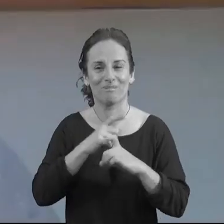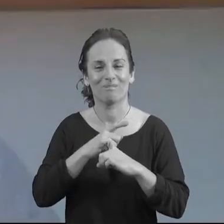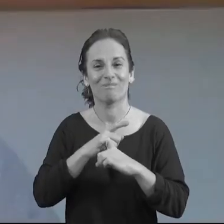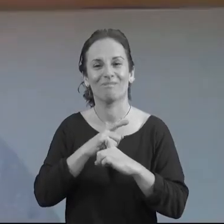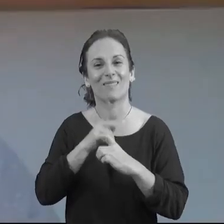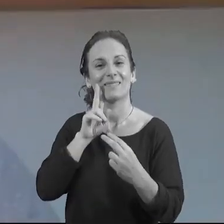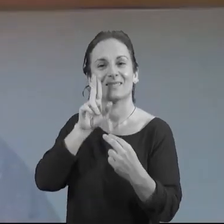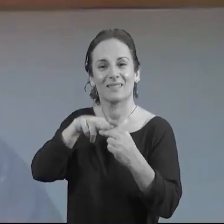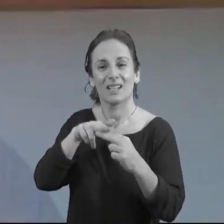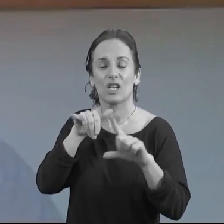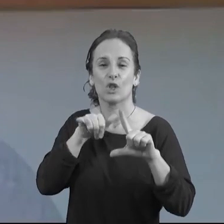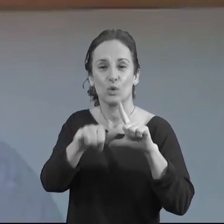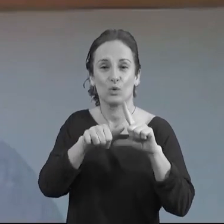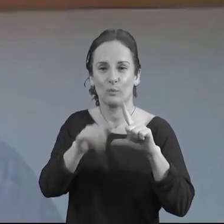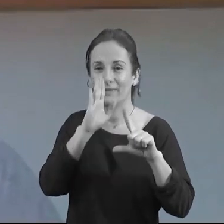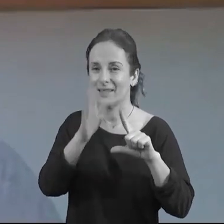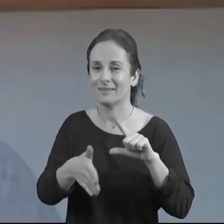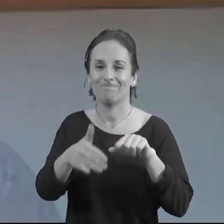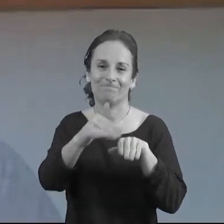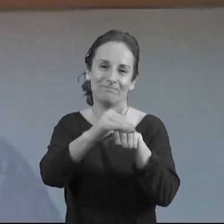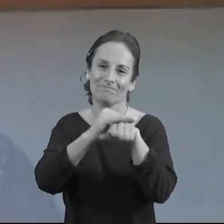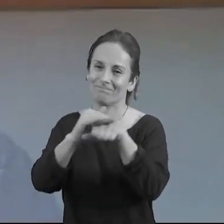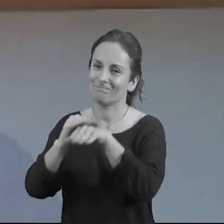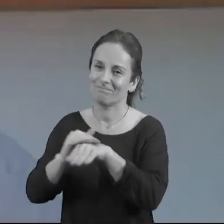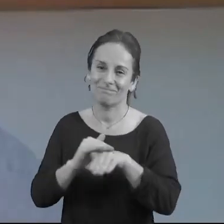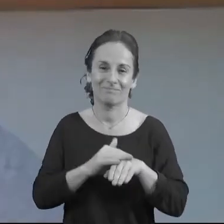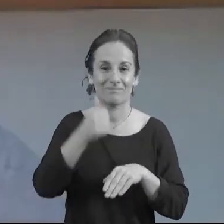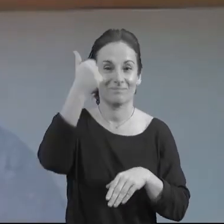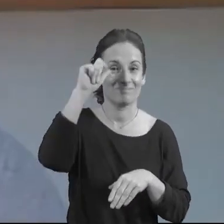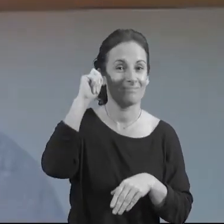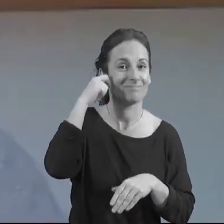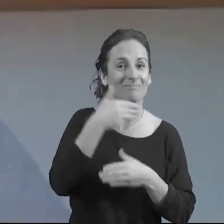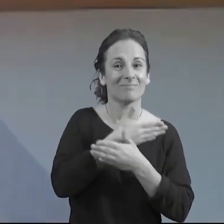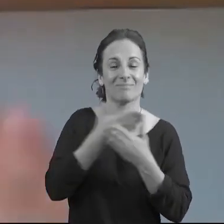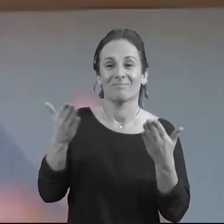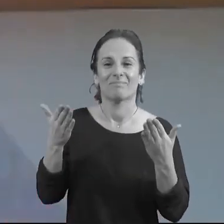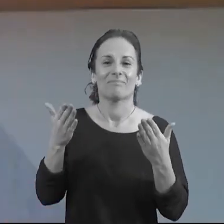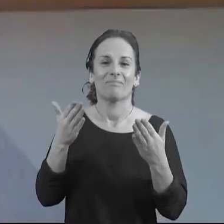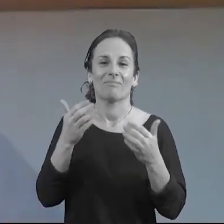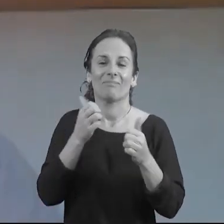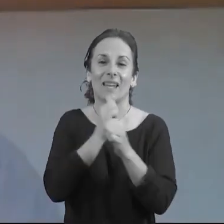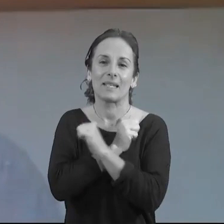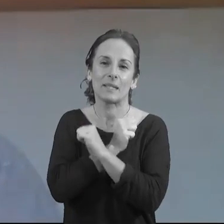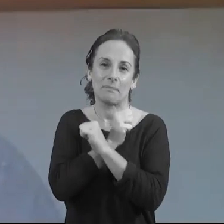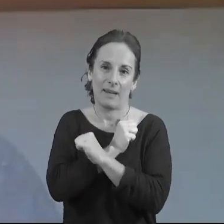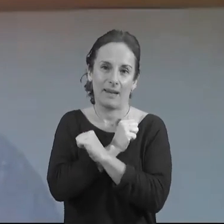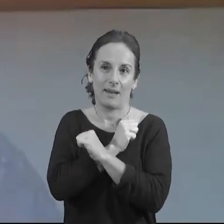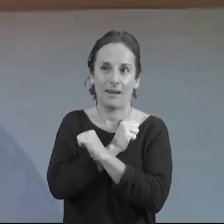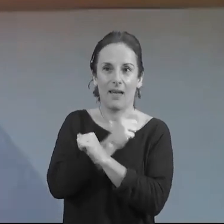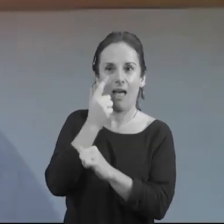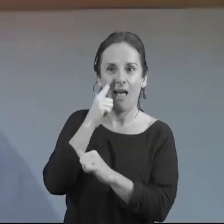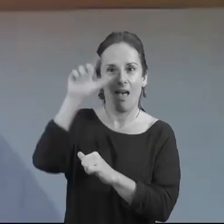en el canal de YouTube en directe. Per tant, disculpes a totes i a tots els que heu estat esperant en directe,